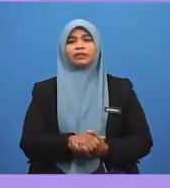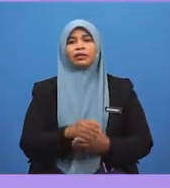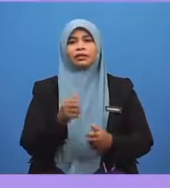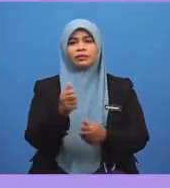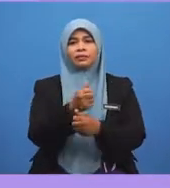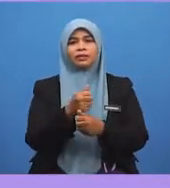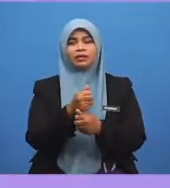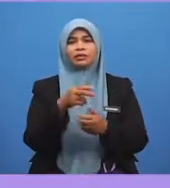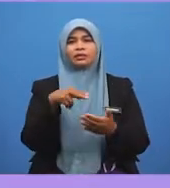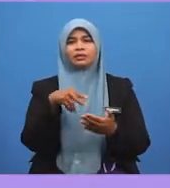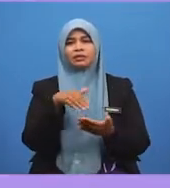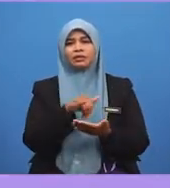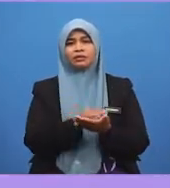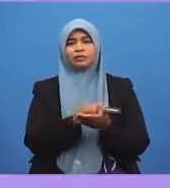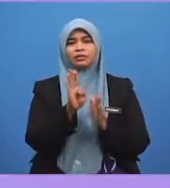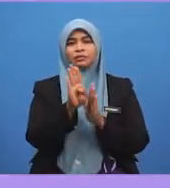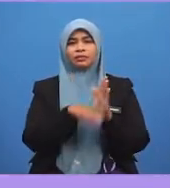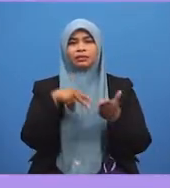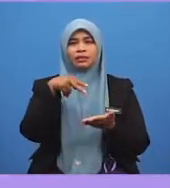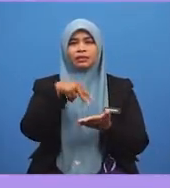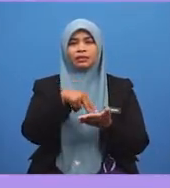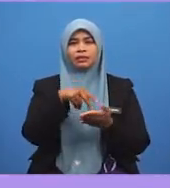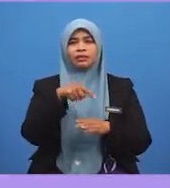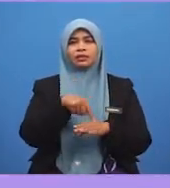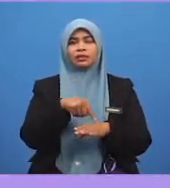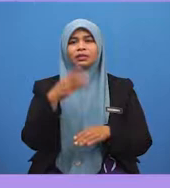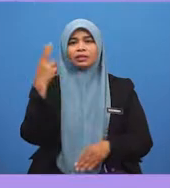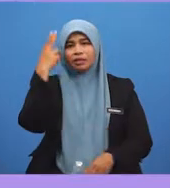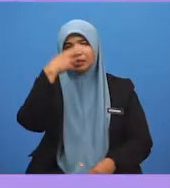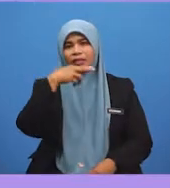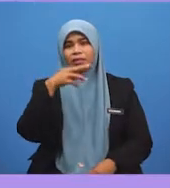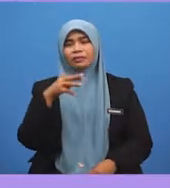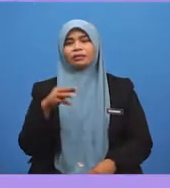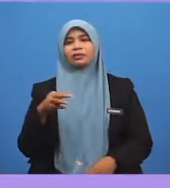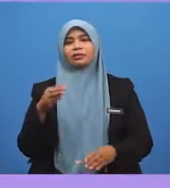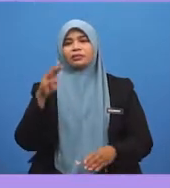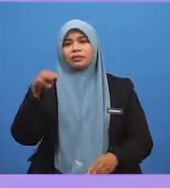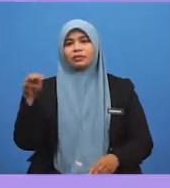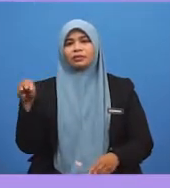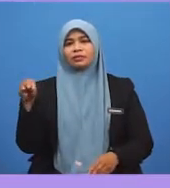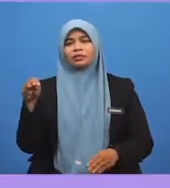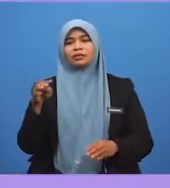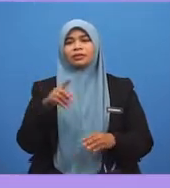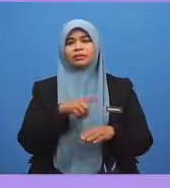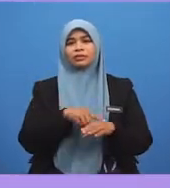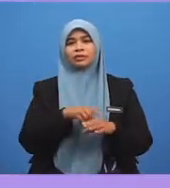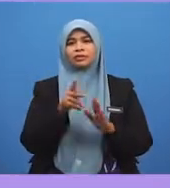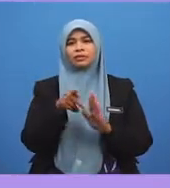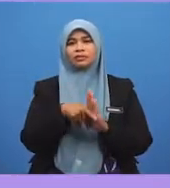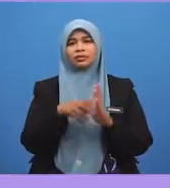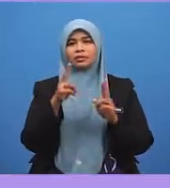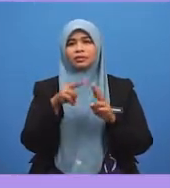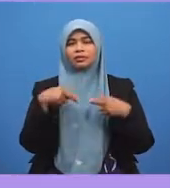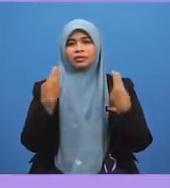Pengawas itu berdiri di hadapan murid-murid semasa perhimpunan.